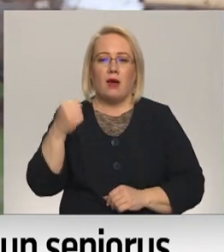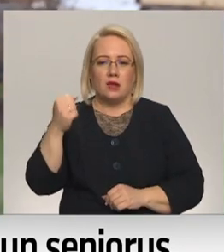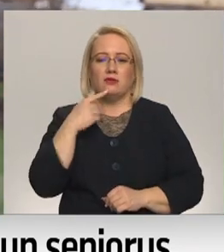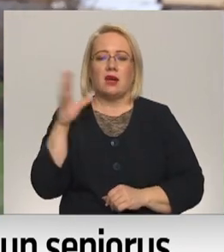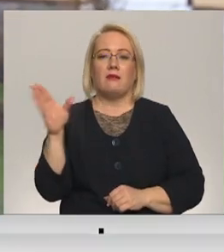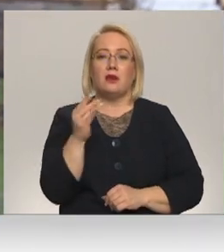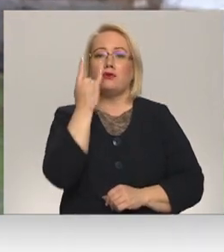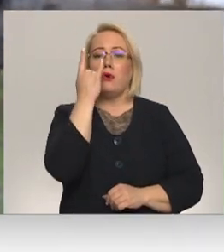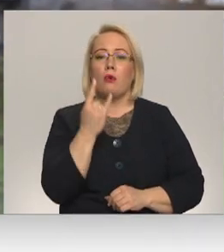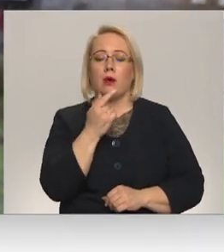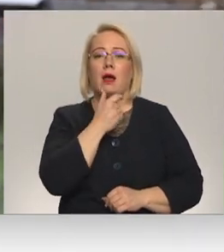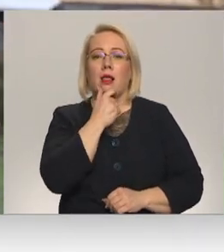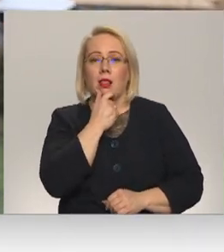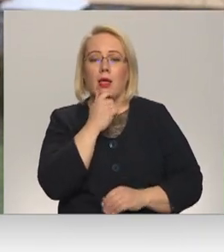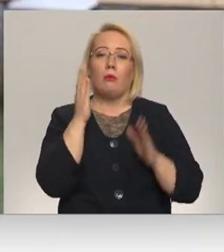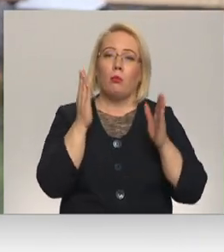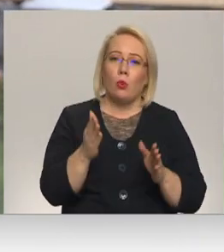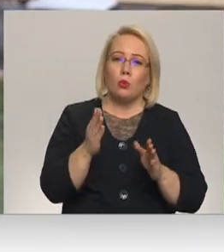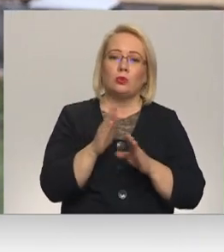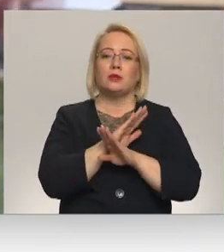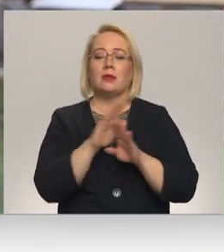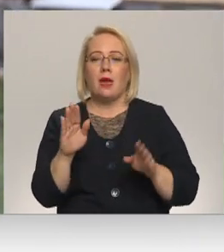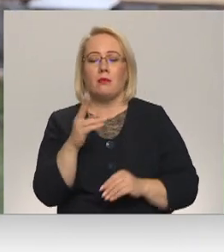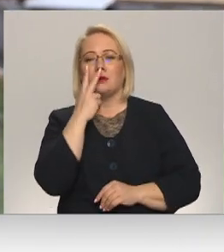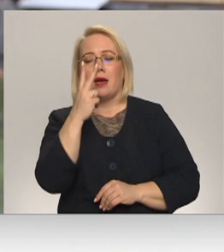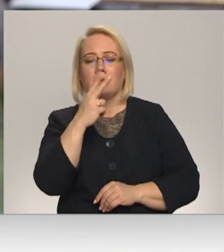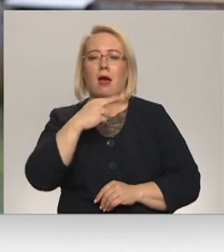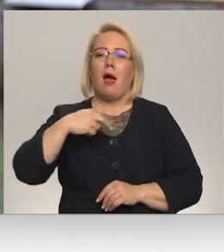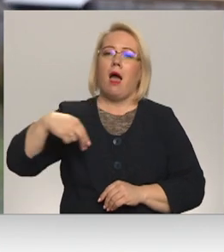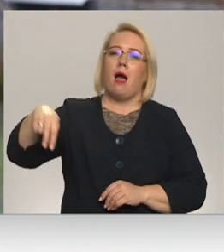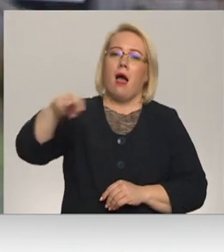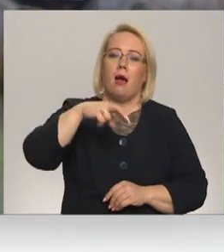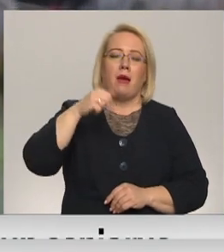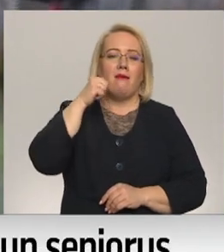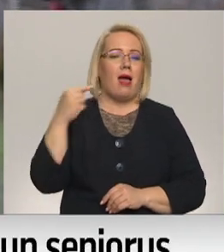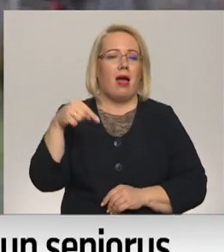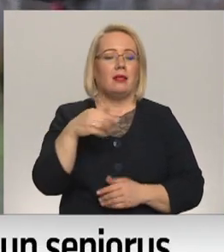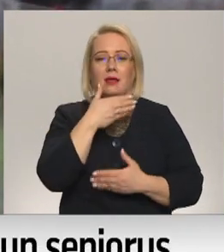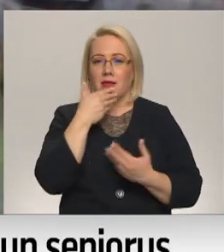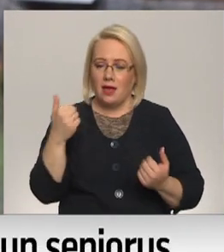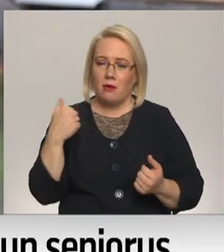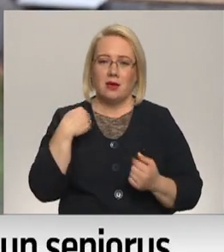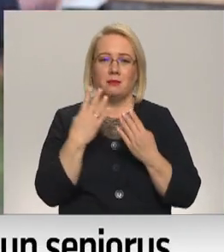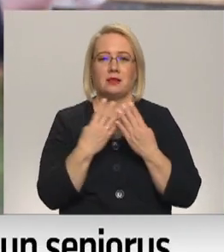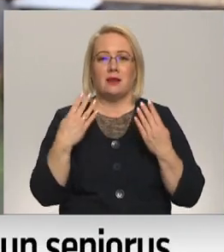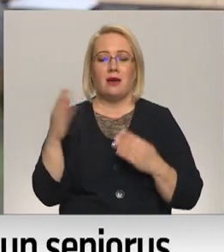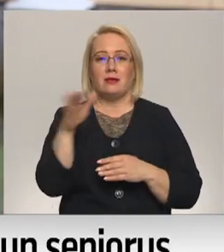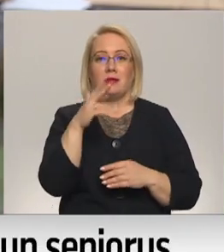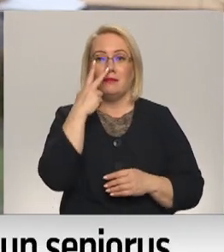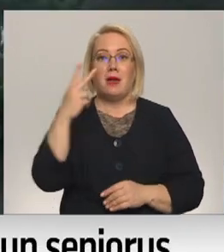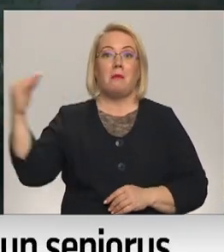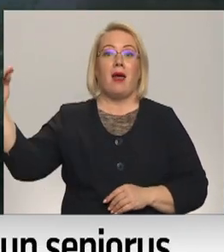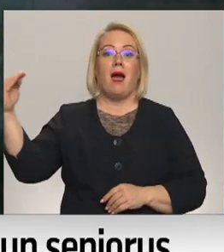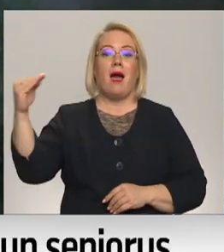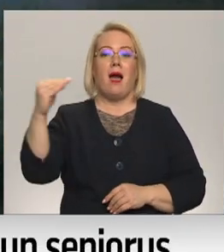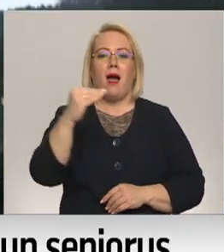arī brīdi, varbūt, ka būs, varbūt, ka nebūs. Mēs skatāmies, apstaigājam riņķī, vēl nav. Tad mēs pastaigājam pa sētu un tad redzam brauc.